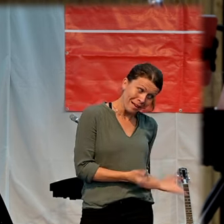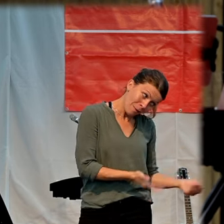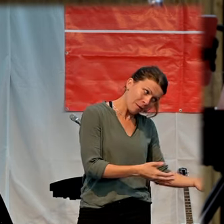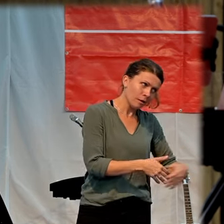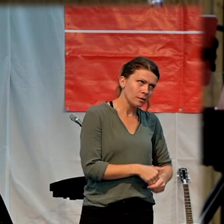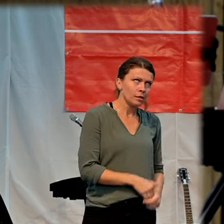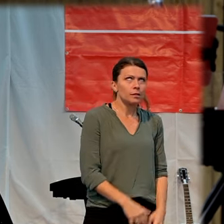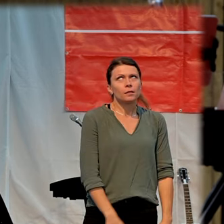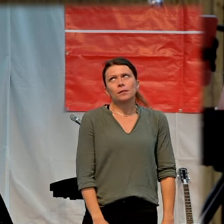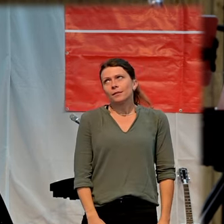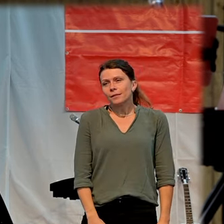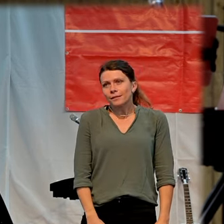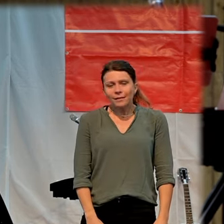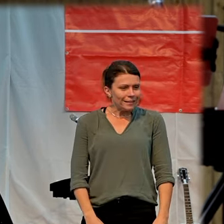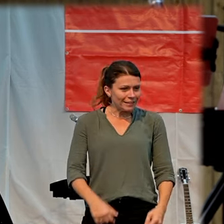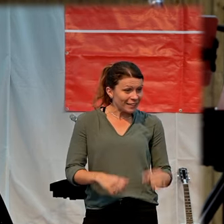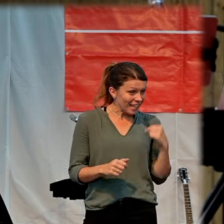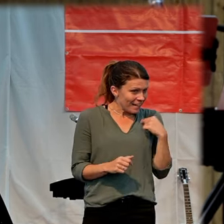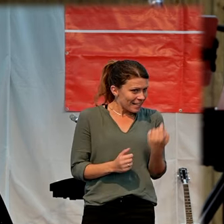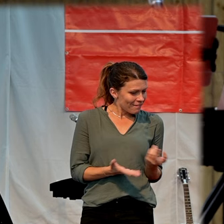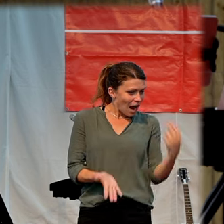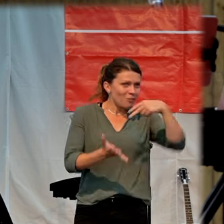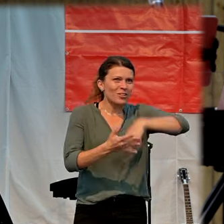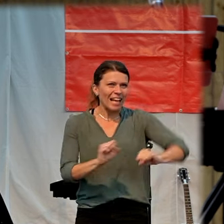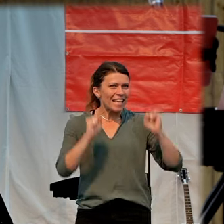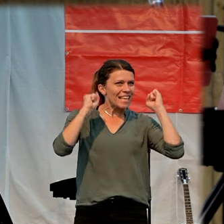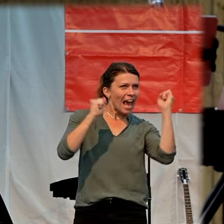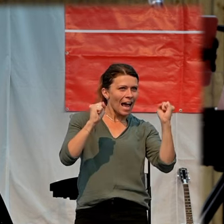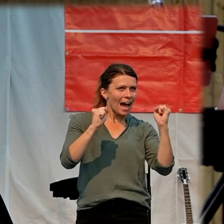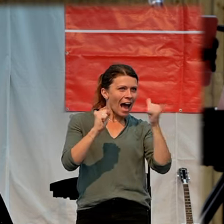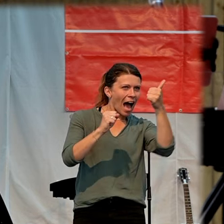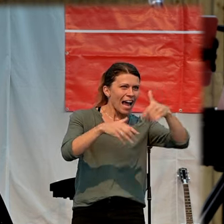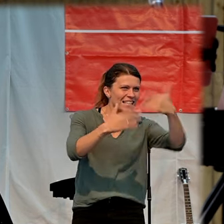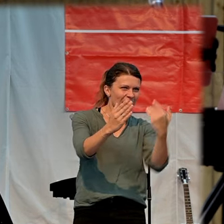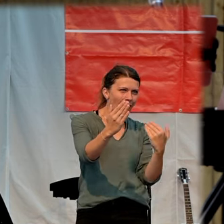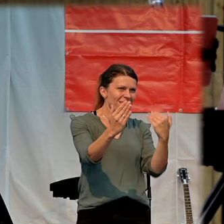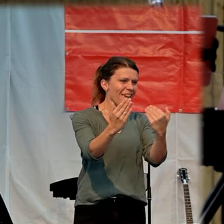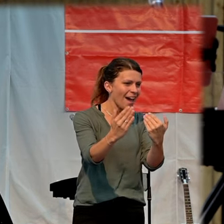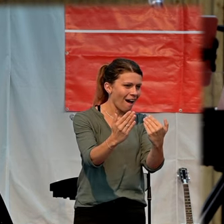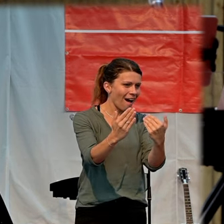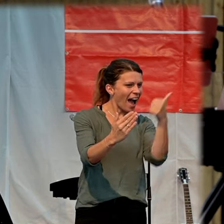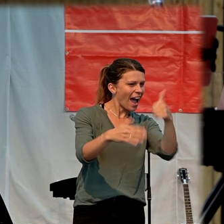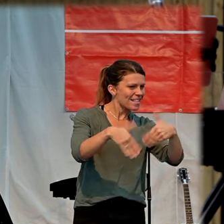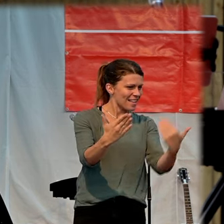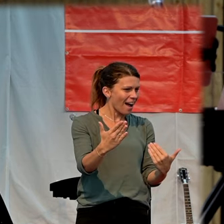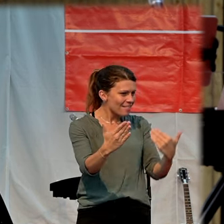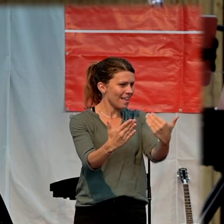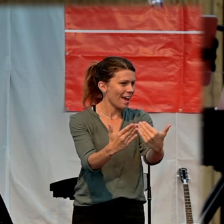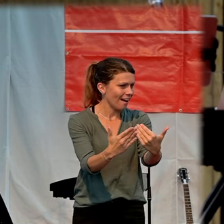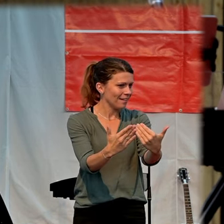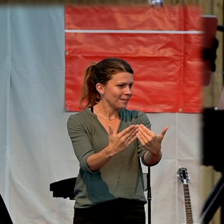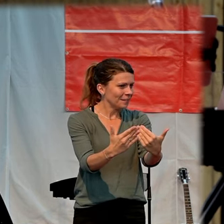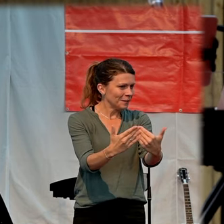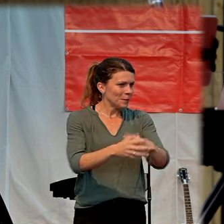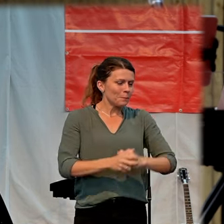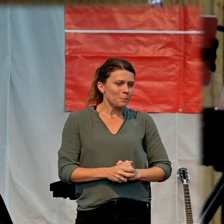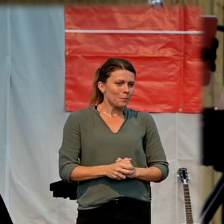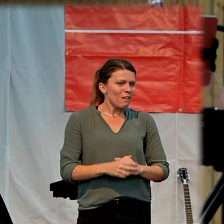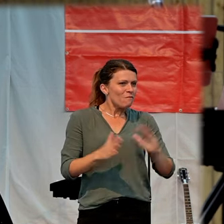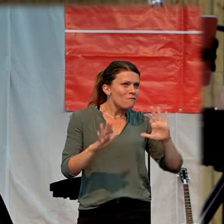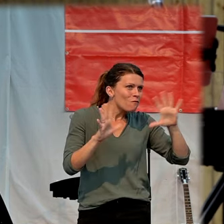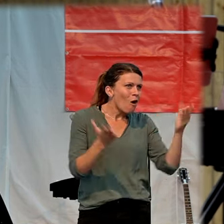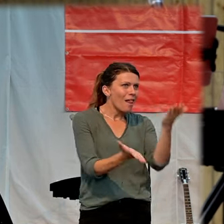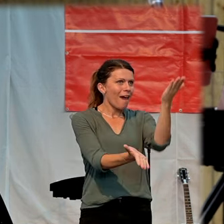sage, tschakka, ich bin wieder einen Tag näher dran. Ja. Ein Tag näher an der Wiederkunft Jesu. An der